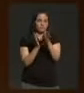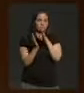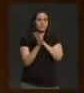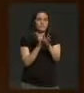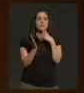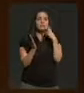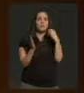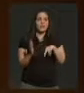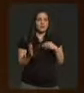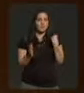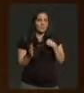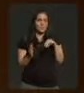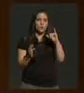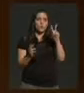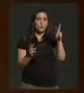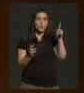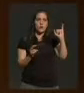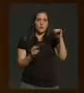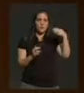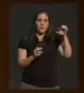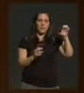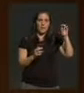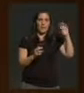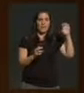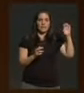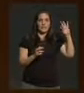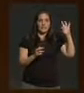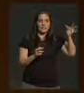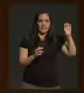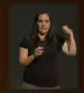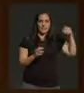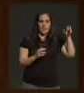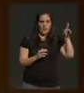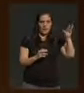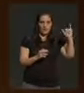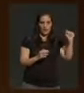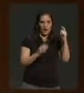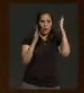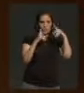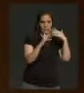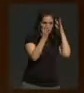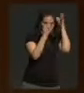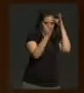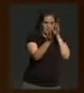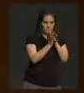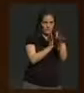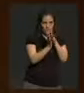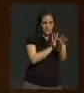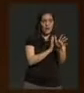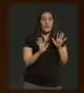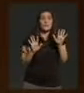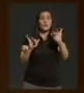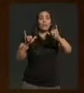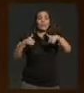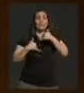Halaz ere, us nazazue nire ase betetzea aurreratzea. Iazko ekitaldian,